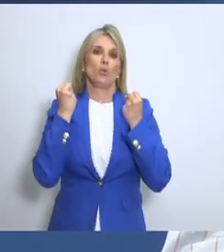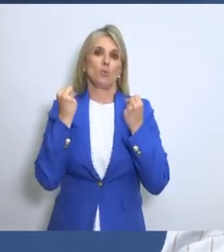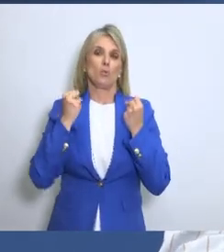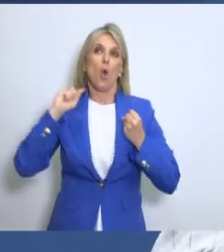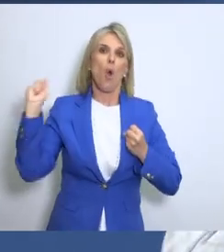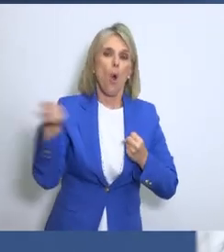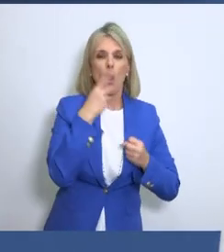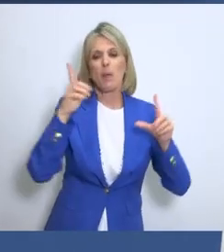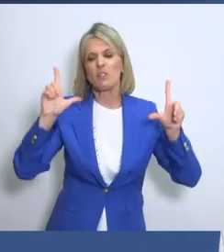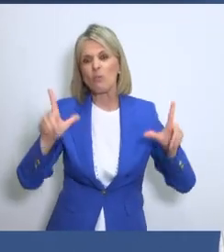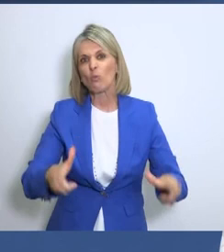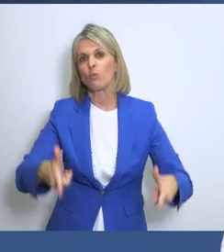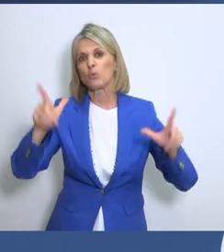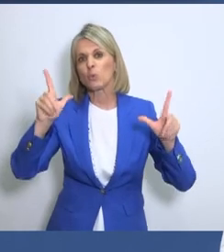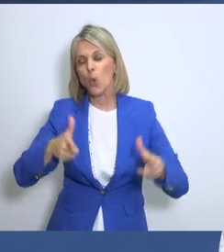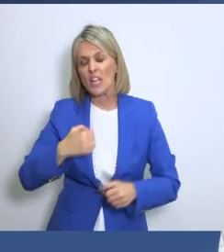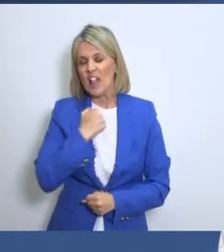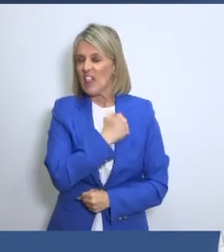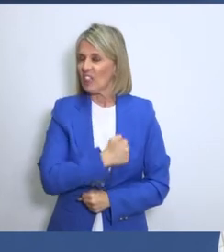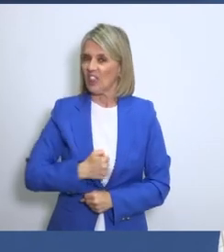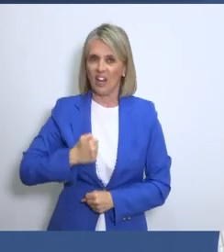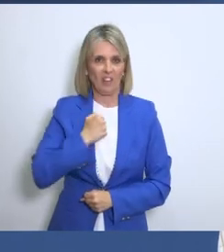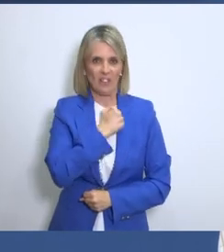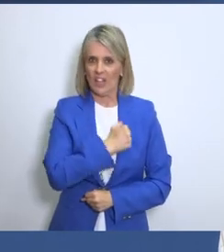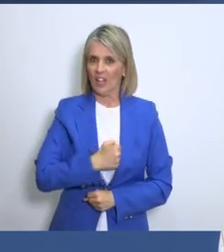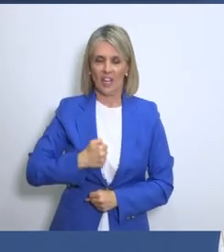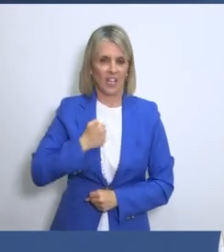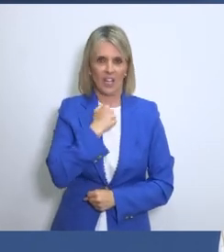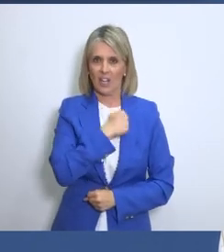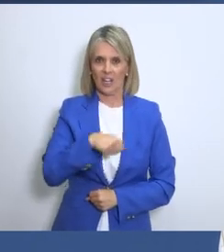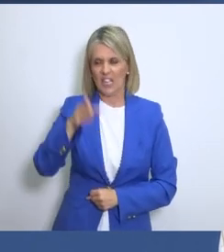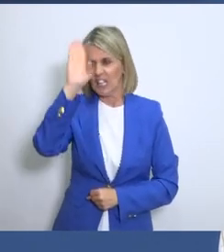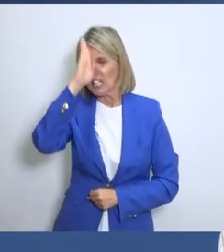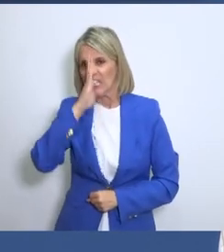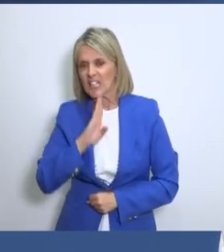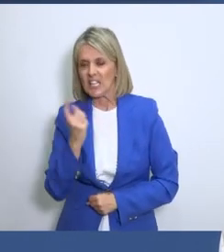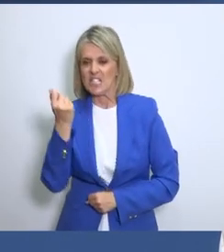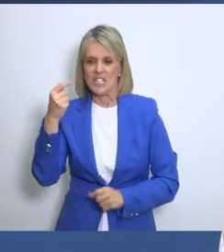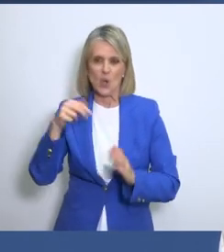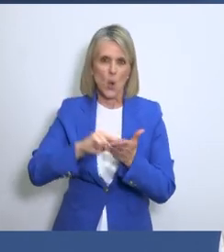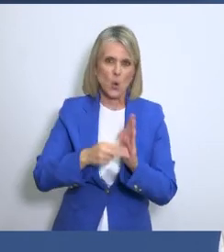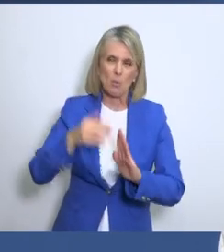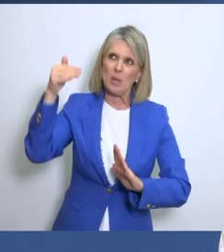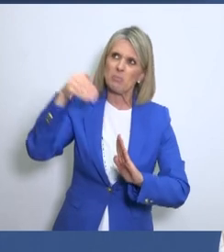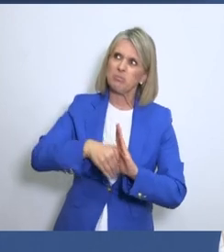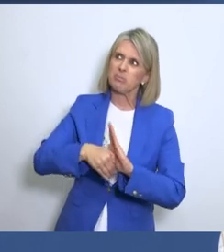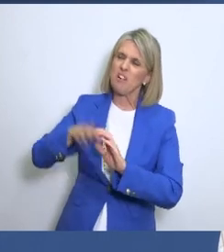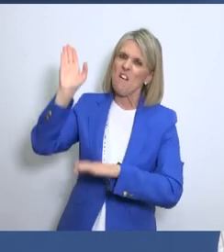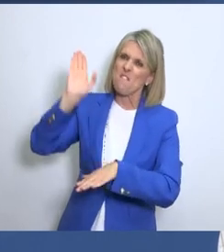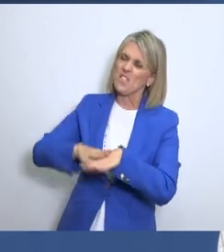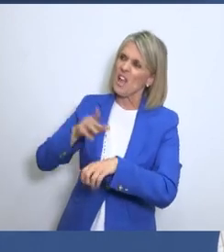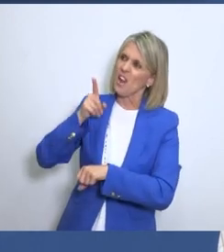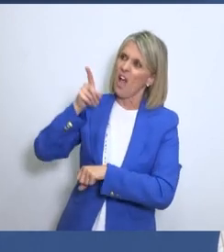όλοι από αυτήν τη θλιβερή κατάσταση που μας έχουν ρίξει τα αστικά μνημονιακά